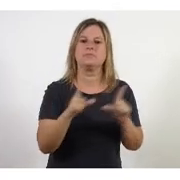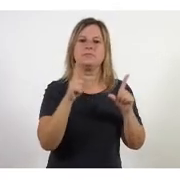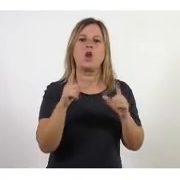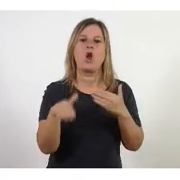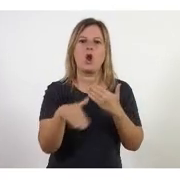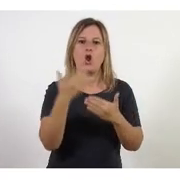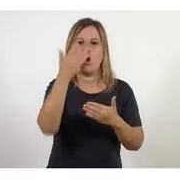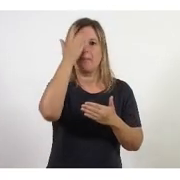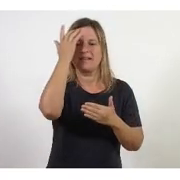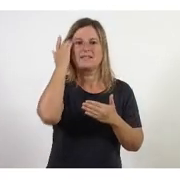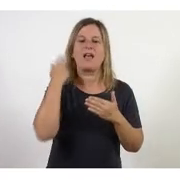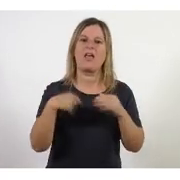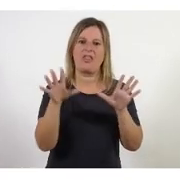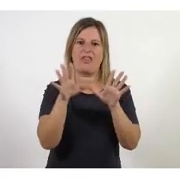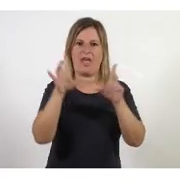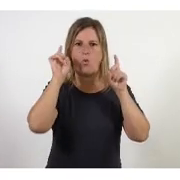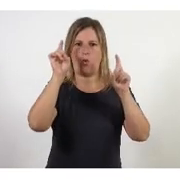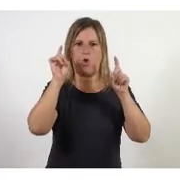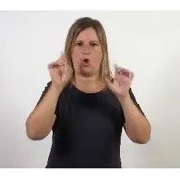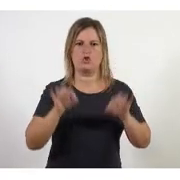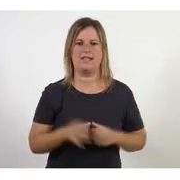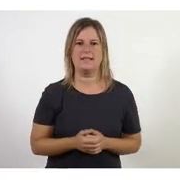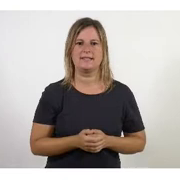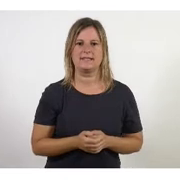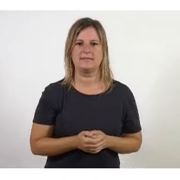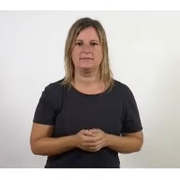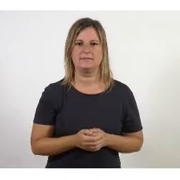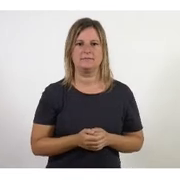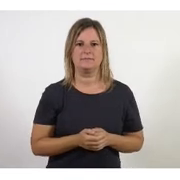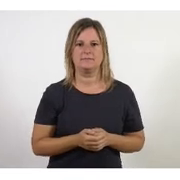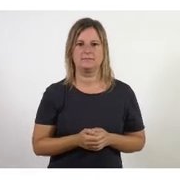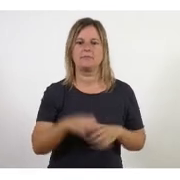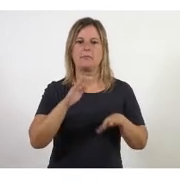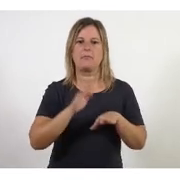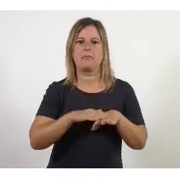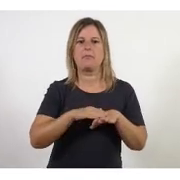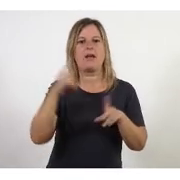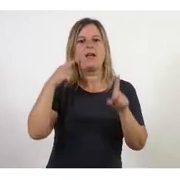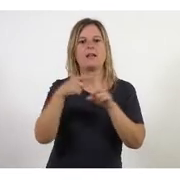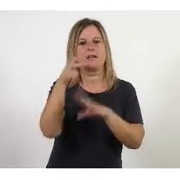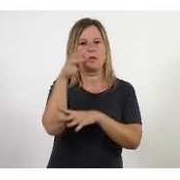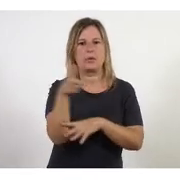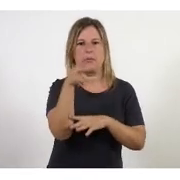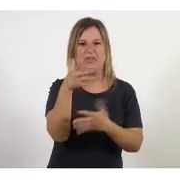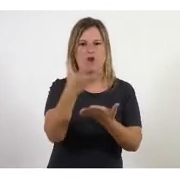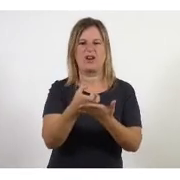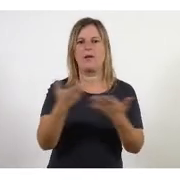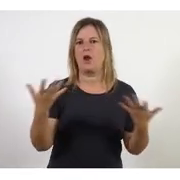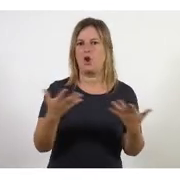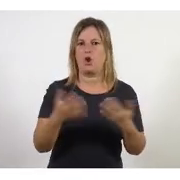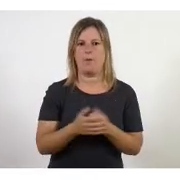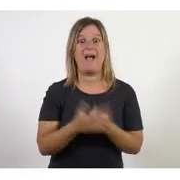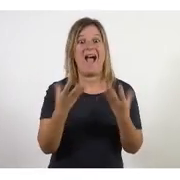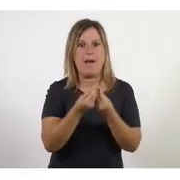aquests 10 primers consells per començar amb la gravació o gravar en vídeo, amb el